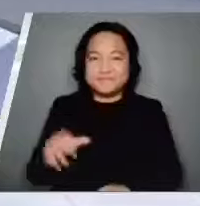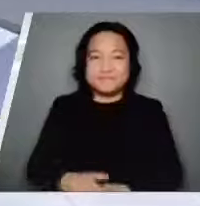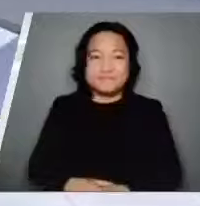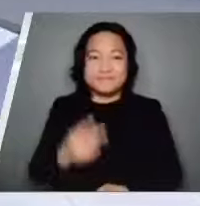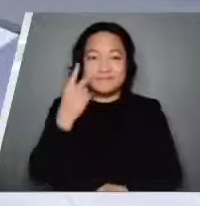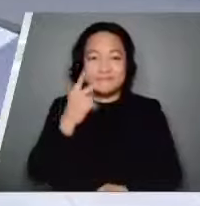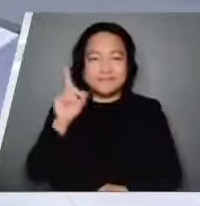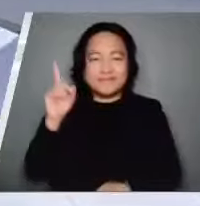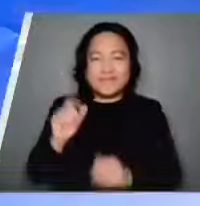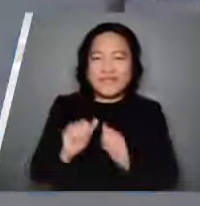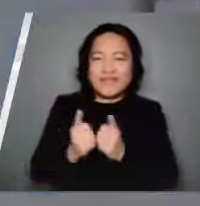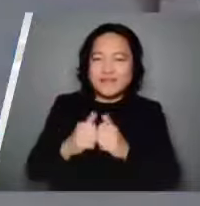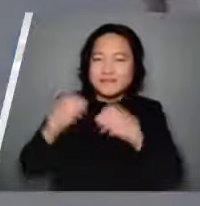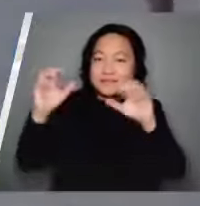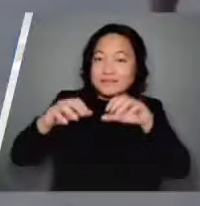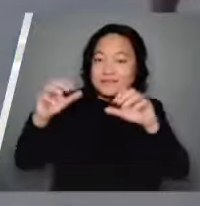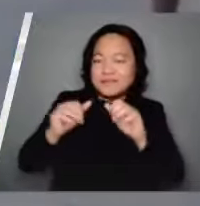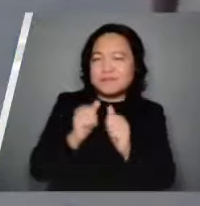umulan.